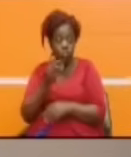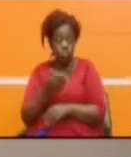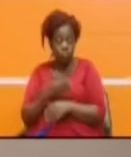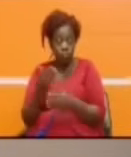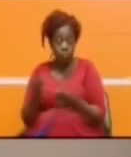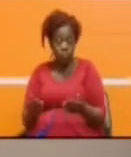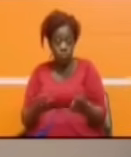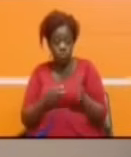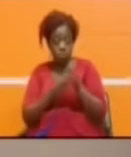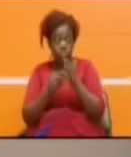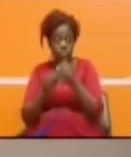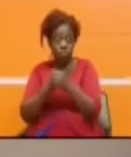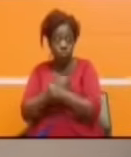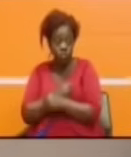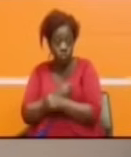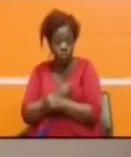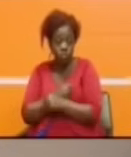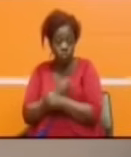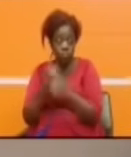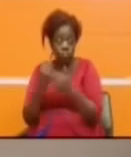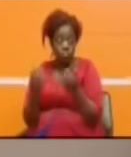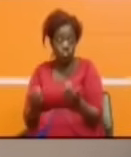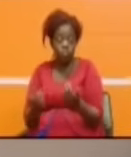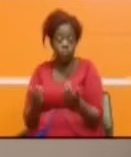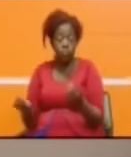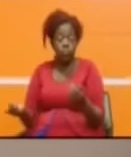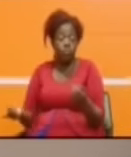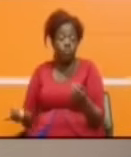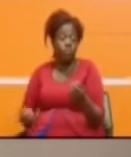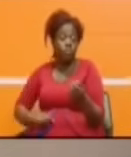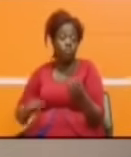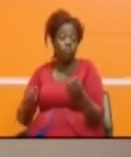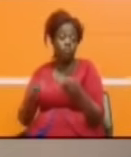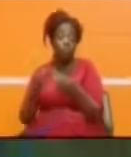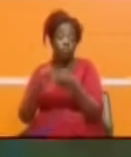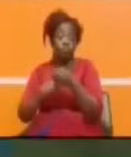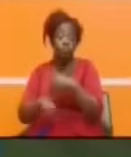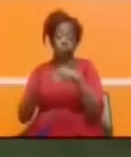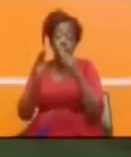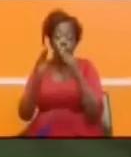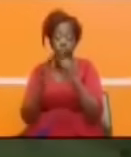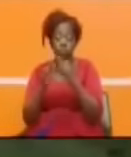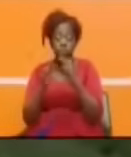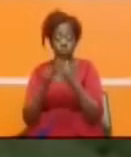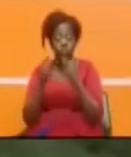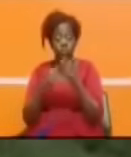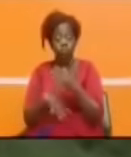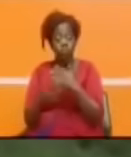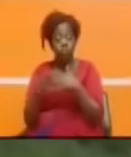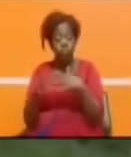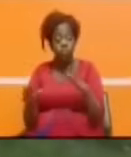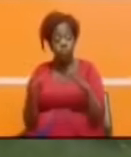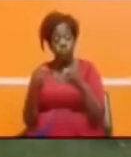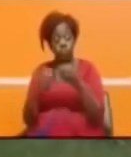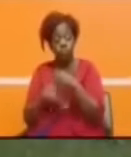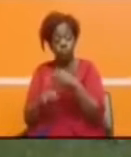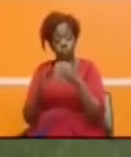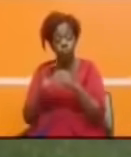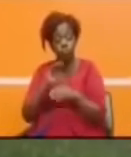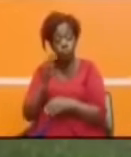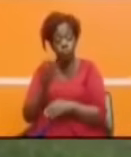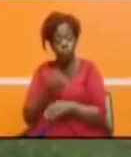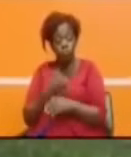omukwano n'amumatiza amaka n'ageetundako. Bagamba olwamala okutunda amaka